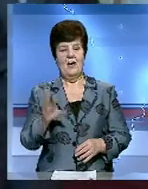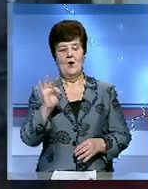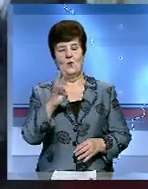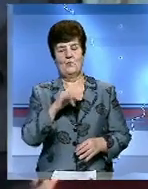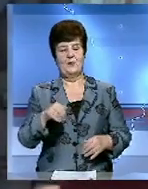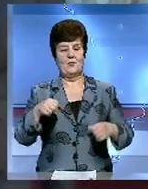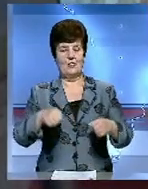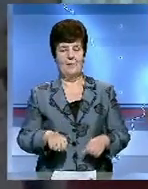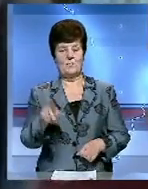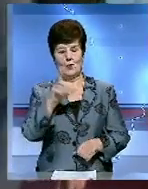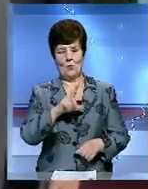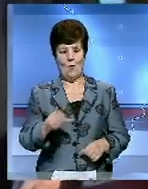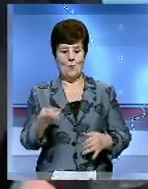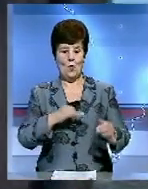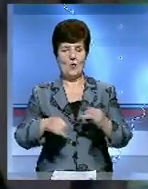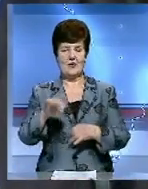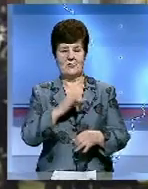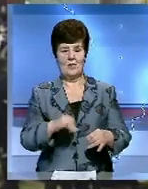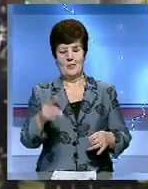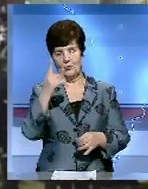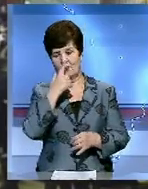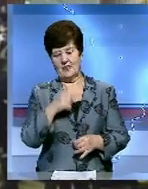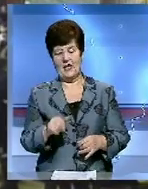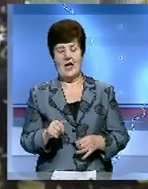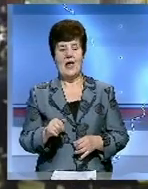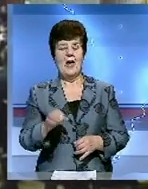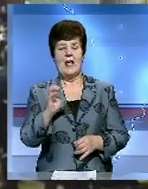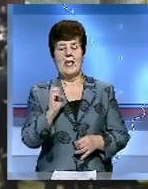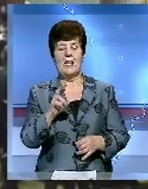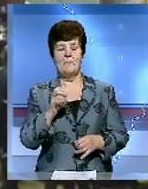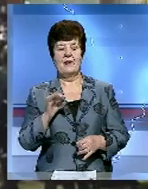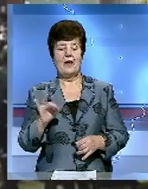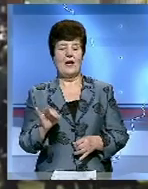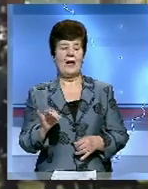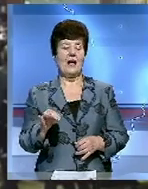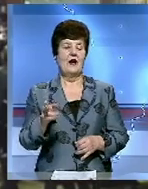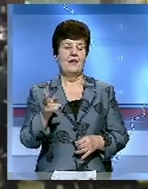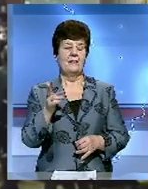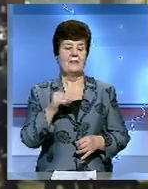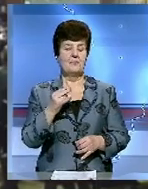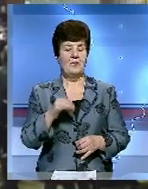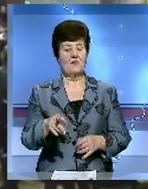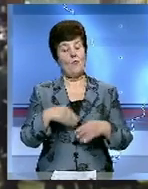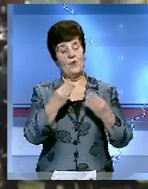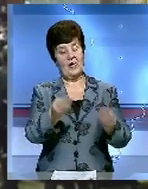omului, Consiliului pentru Prevenirea și Eliminarea Discriminării și Asigurarea Egalității. Felicitări, vă oferim cuvânt.